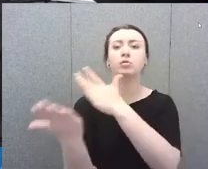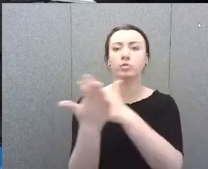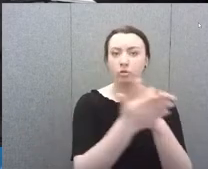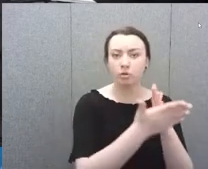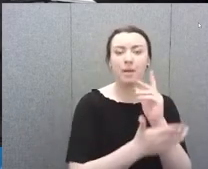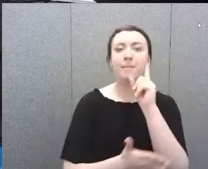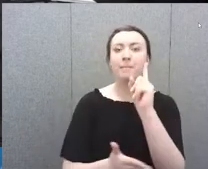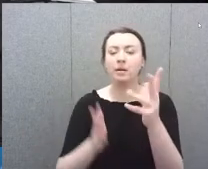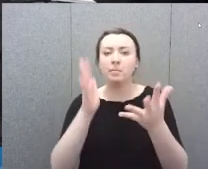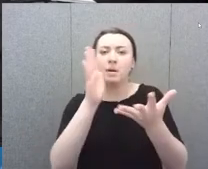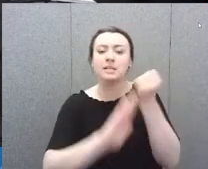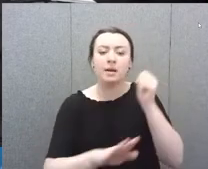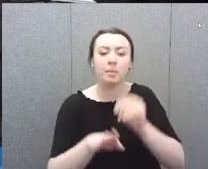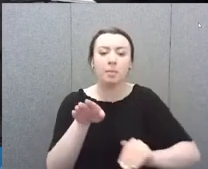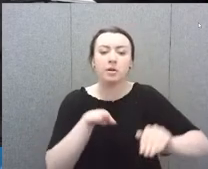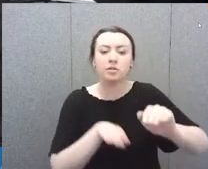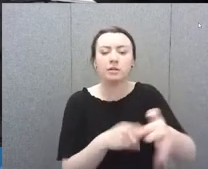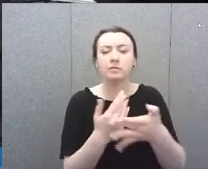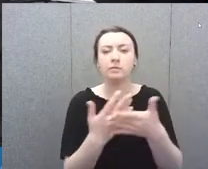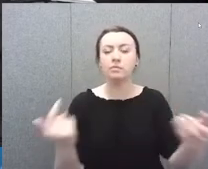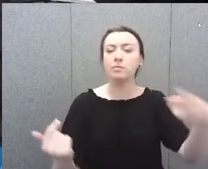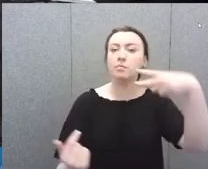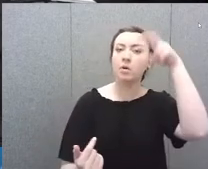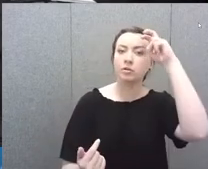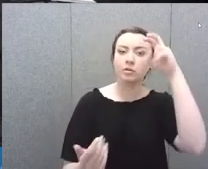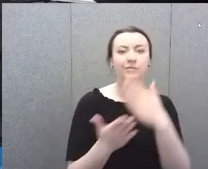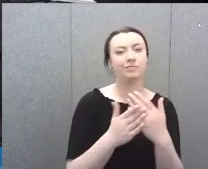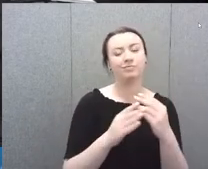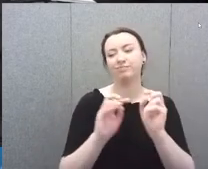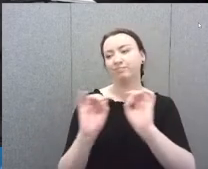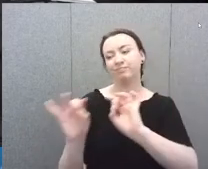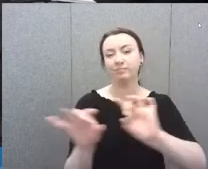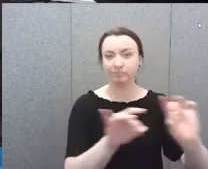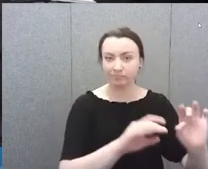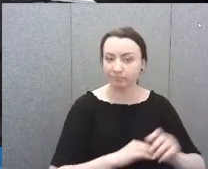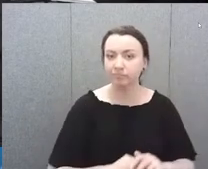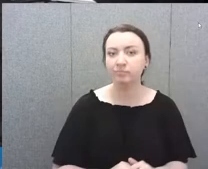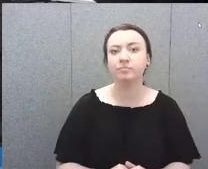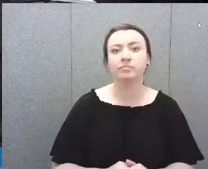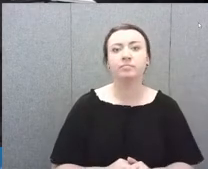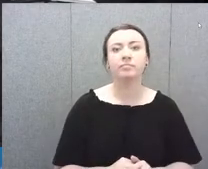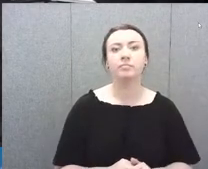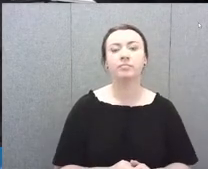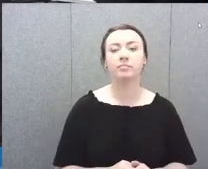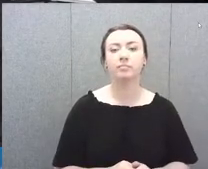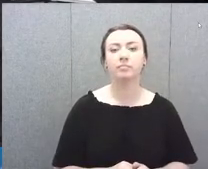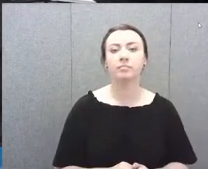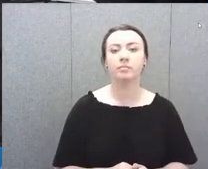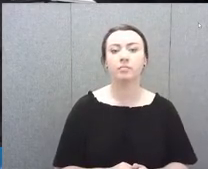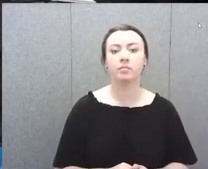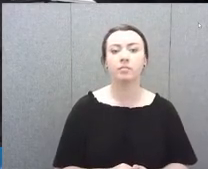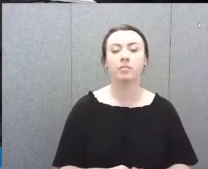распределение женщин в разных правительствах неравнозначно в разных странах Европейского Союза.